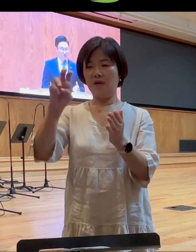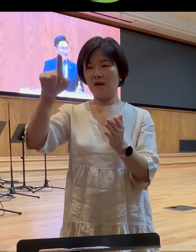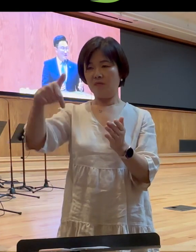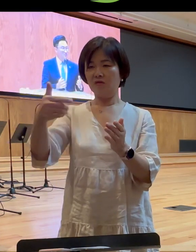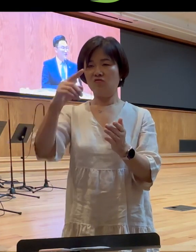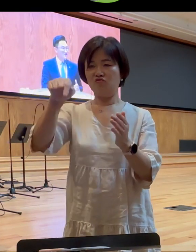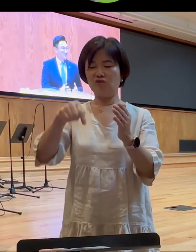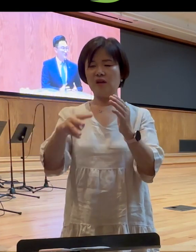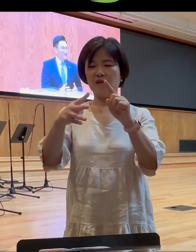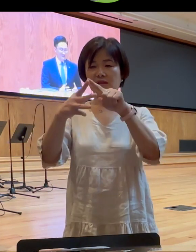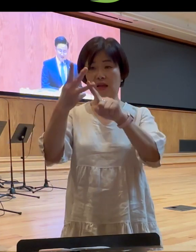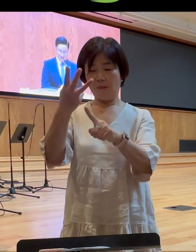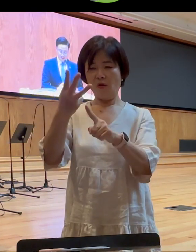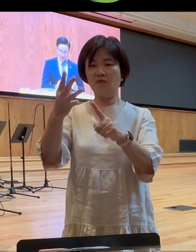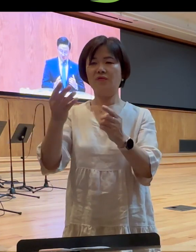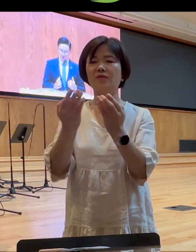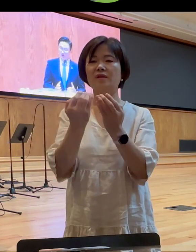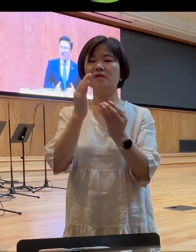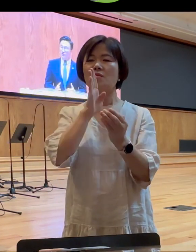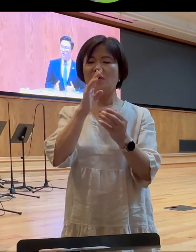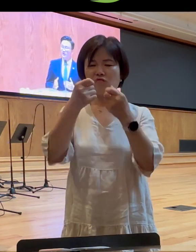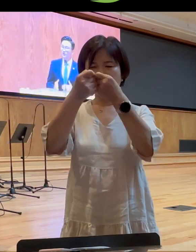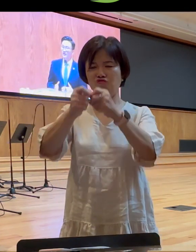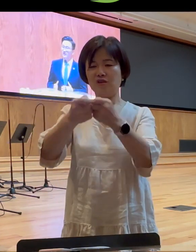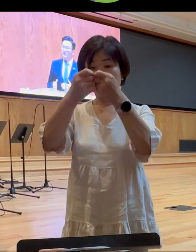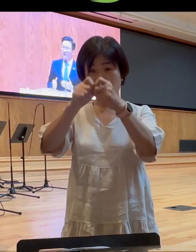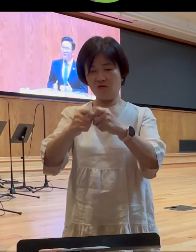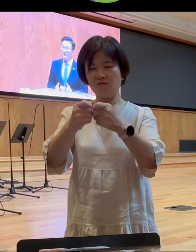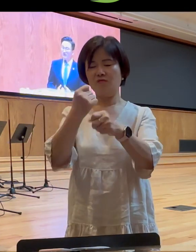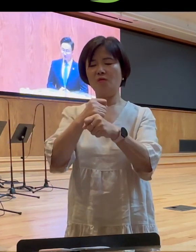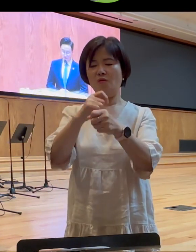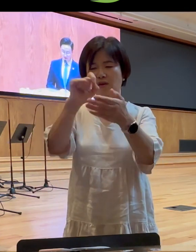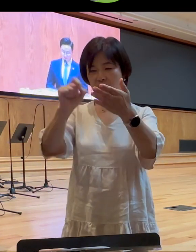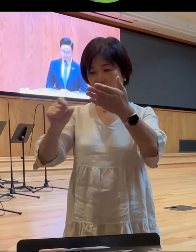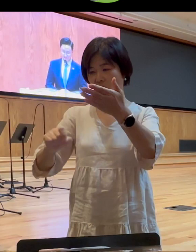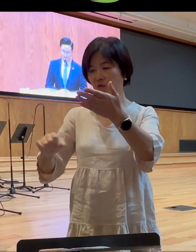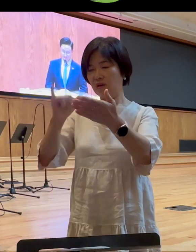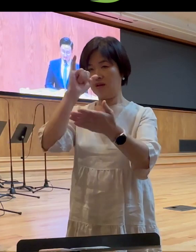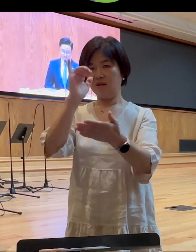중에 3번의 장면을 구체적으로 기록해서 남긴 것이죠.